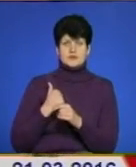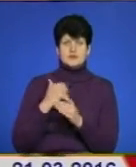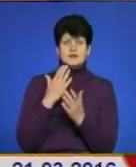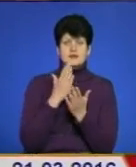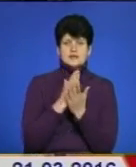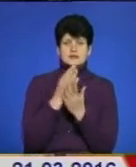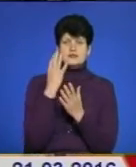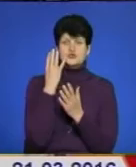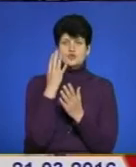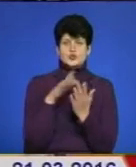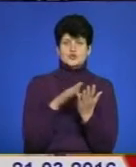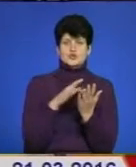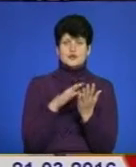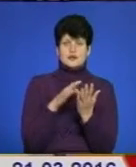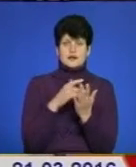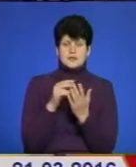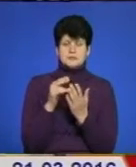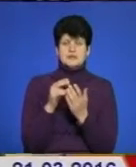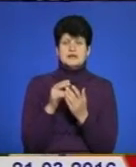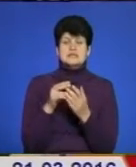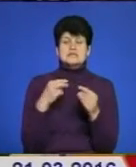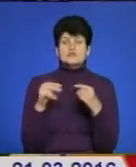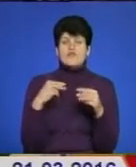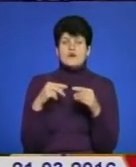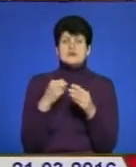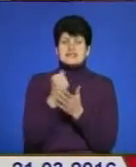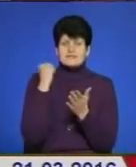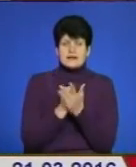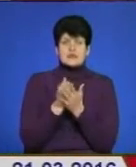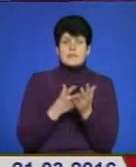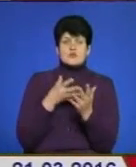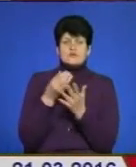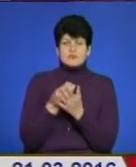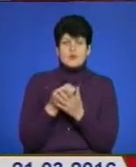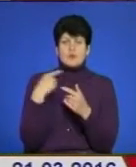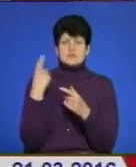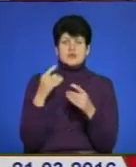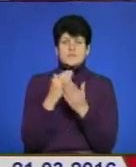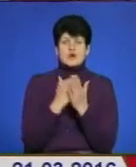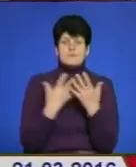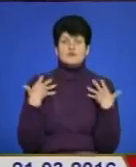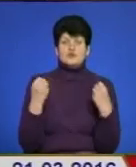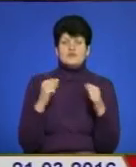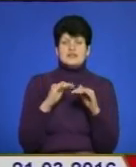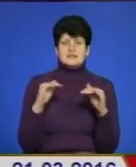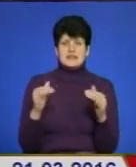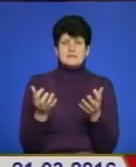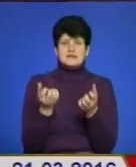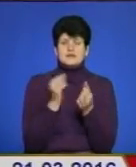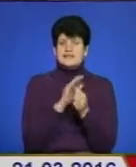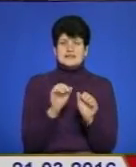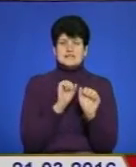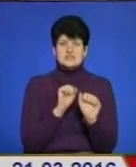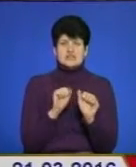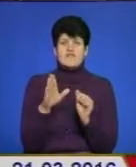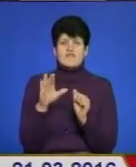4 сторінках прес-релізу. Затвердили і профінансували обласні програми оздоровлення дітей та підтримку незахищених верств